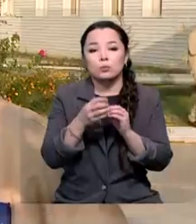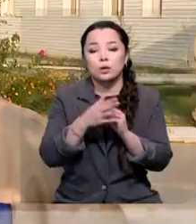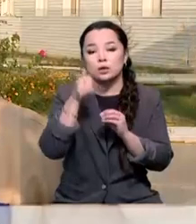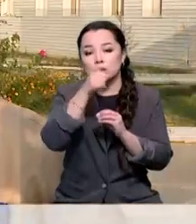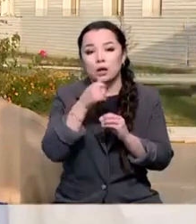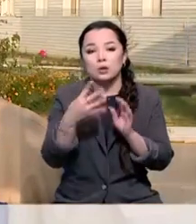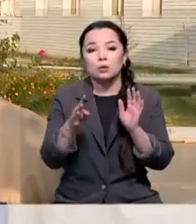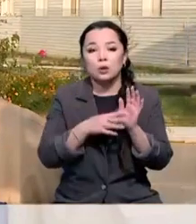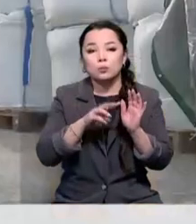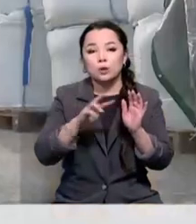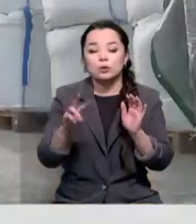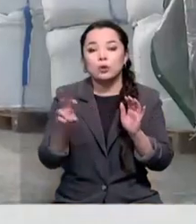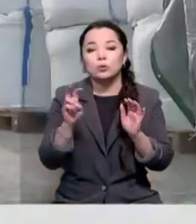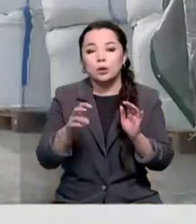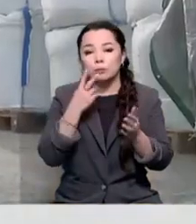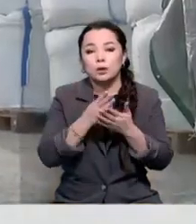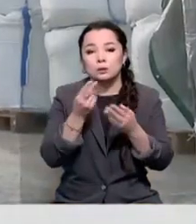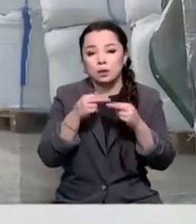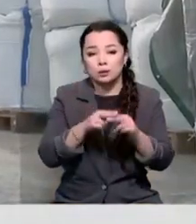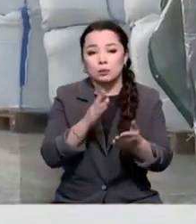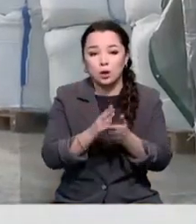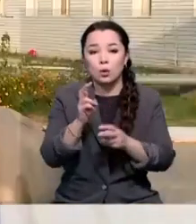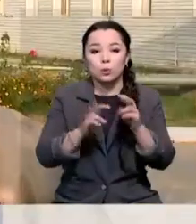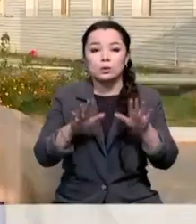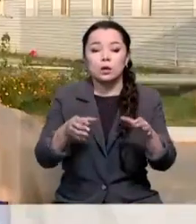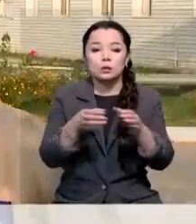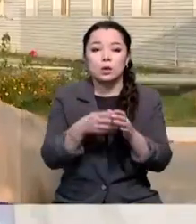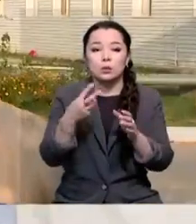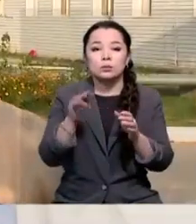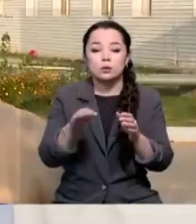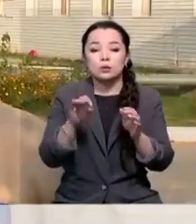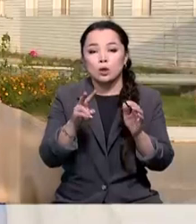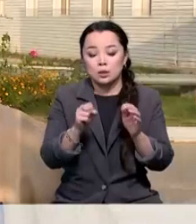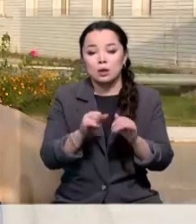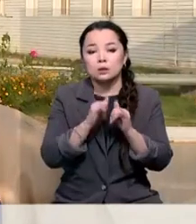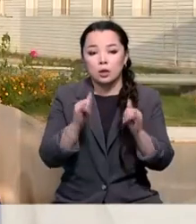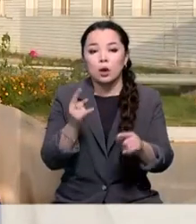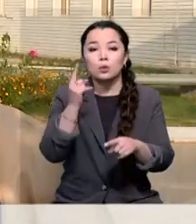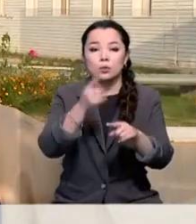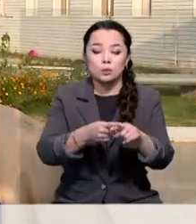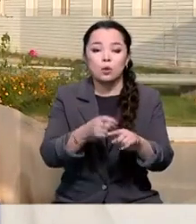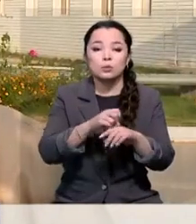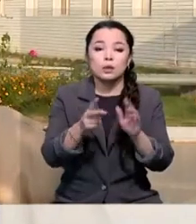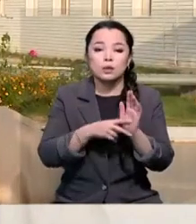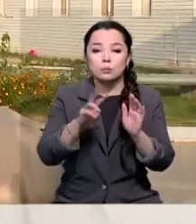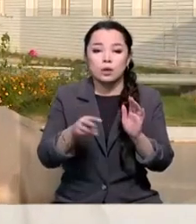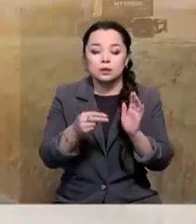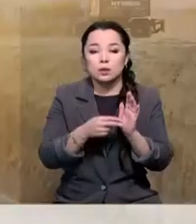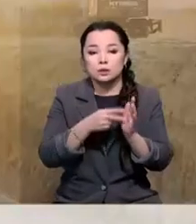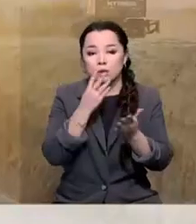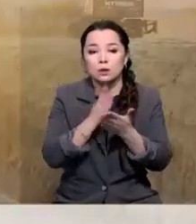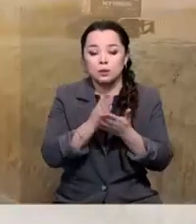жылы 49 миллион доллар көлемінде қаржы бөлді. Өндірістік қуатын 30 000 тоннаға жеткізу үшін қосымша 17 миллиард теңге бөлініп